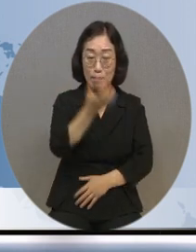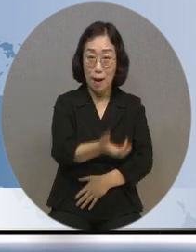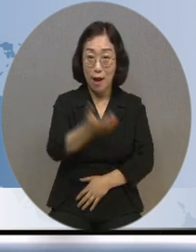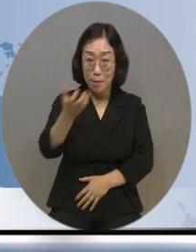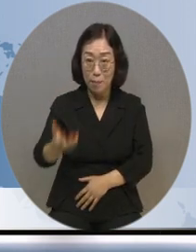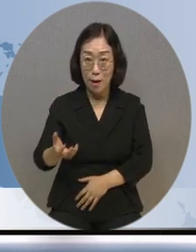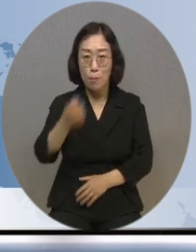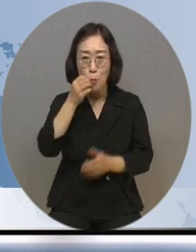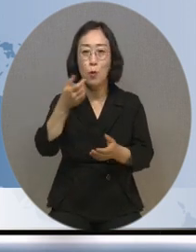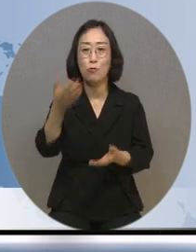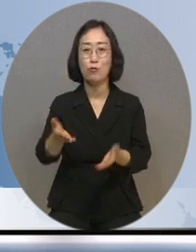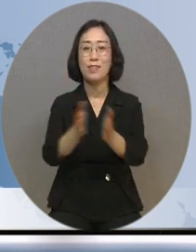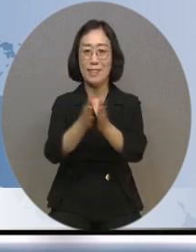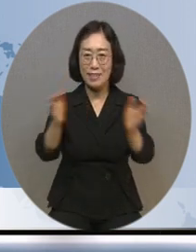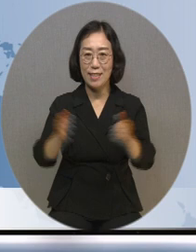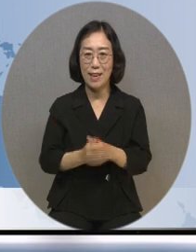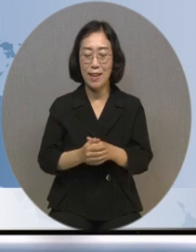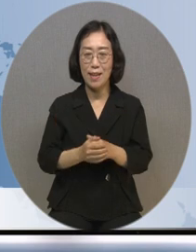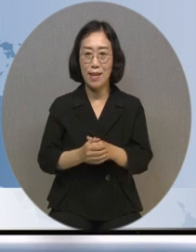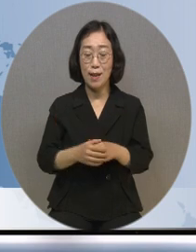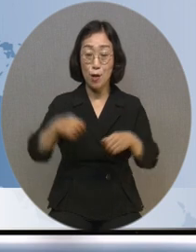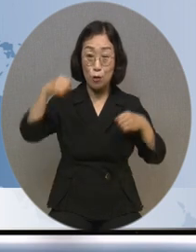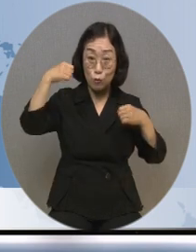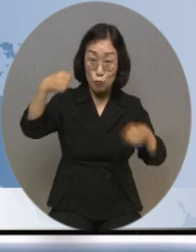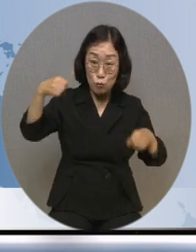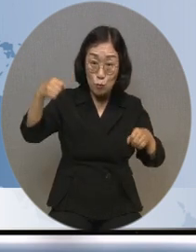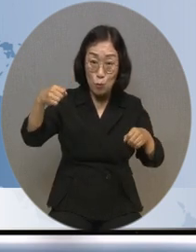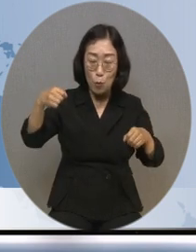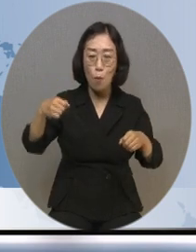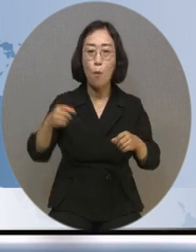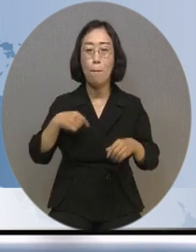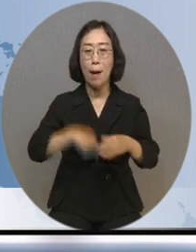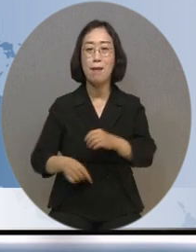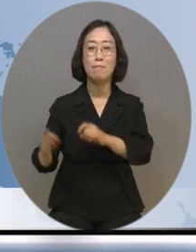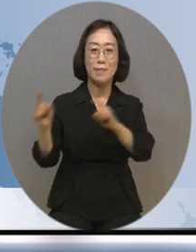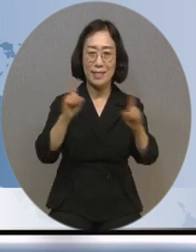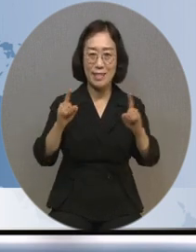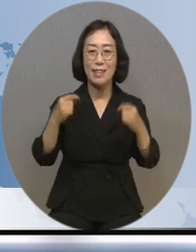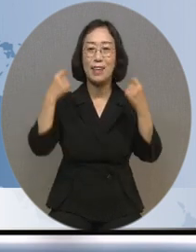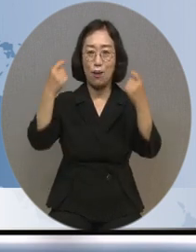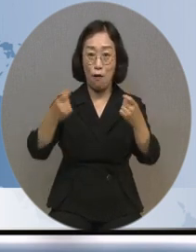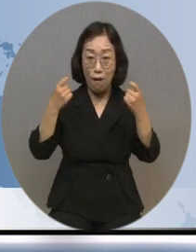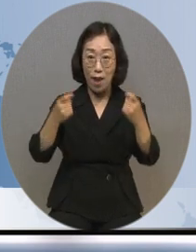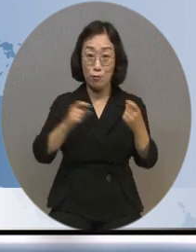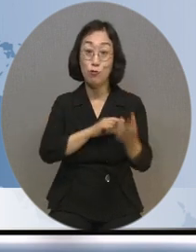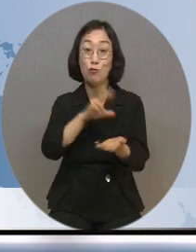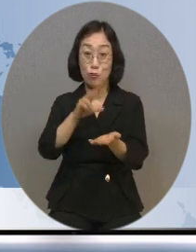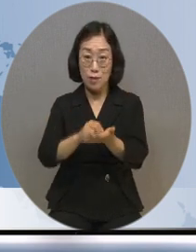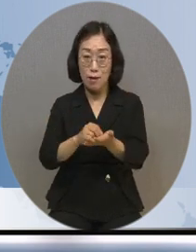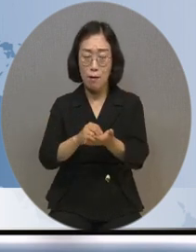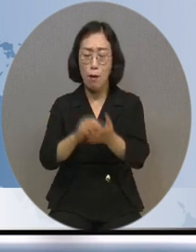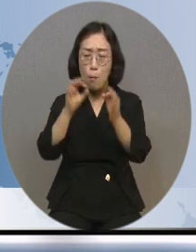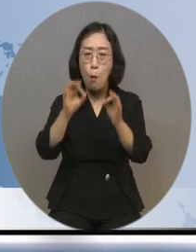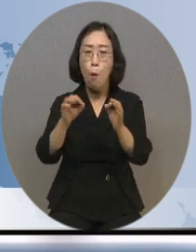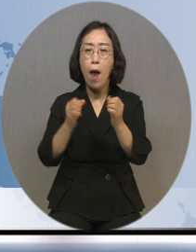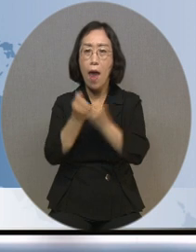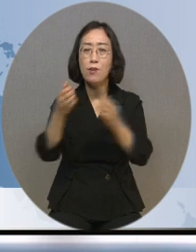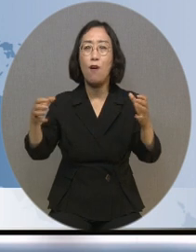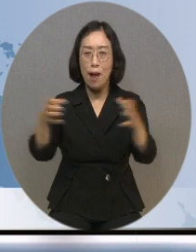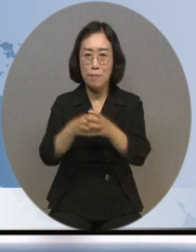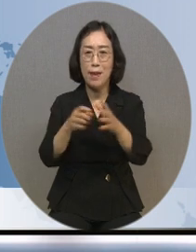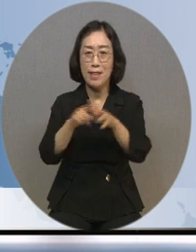시작했습니다. 춤으로 떠나는 힐링 여행이라는 주제로 해설을 더해 관람객들도 쉽게 이해할 수 있도록